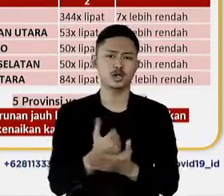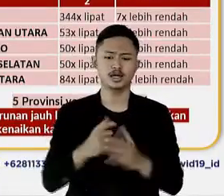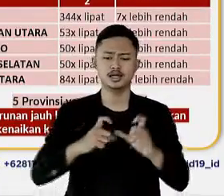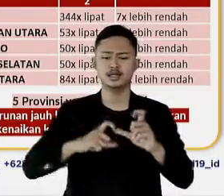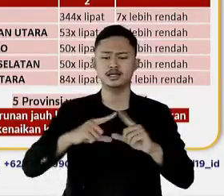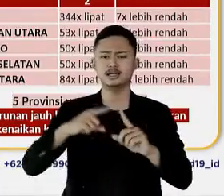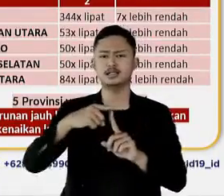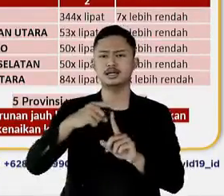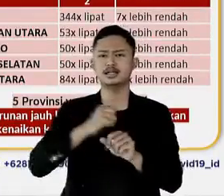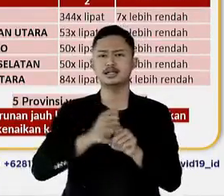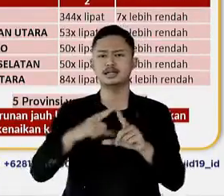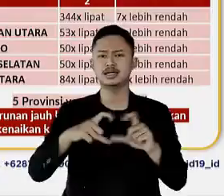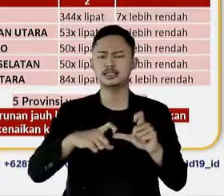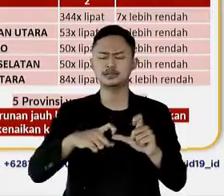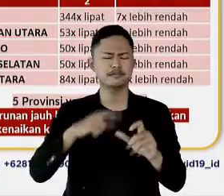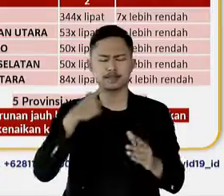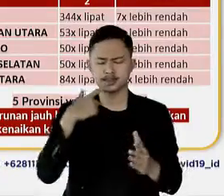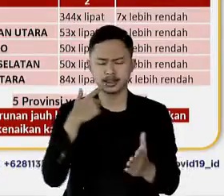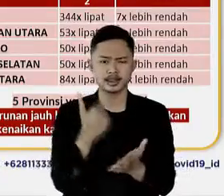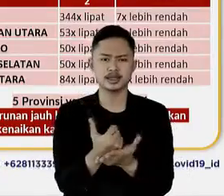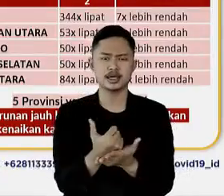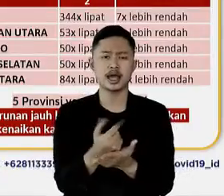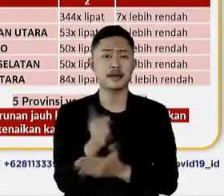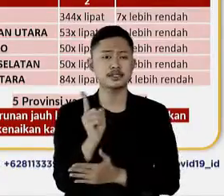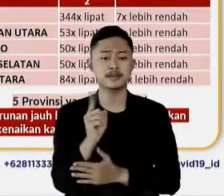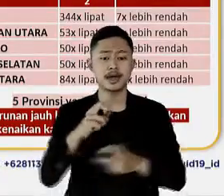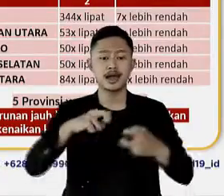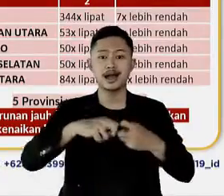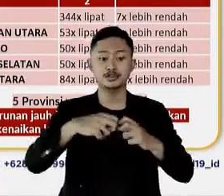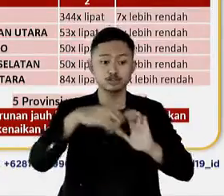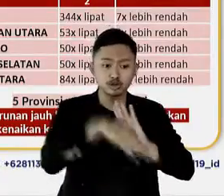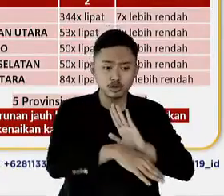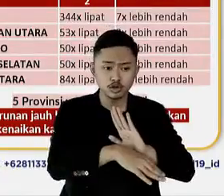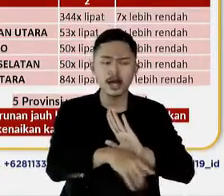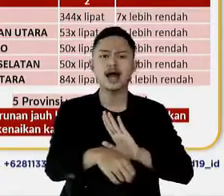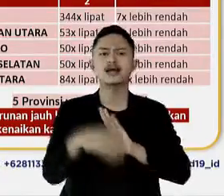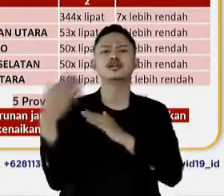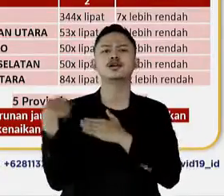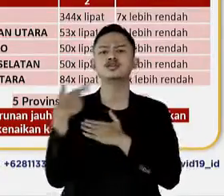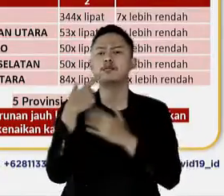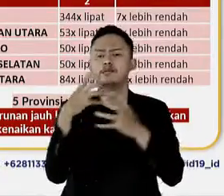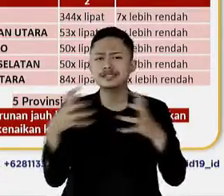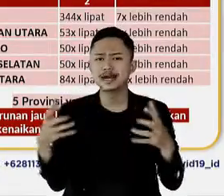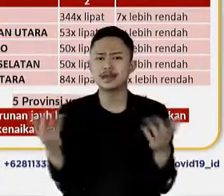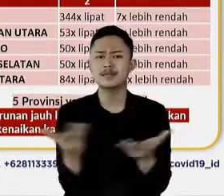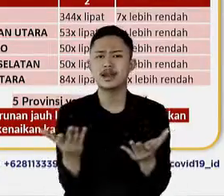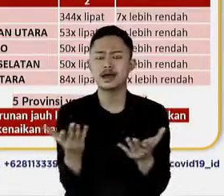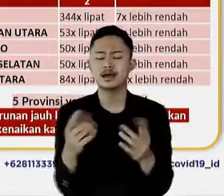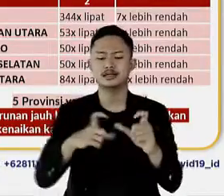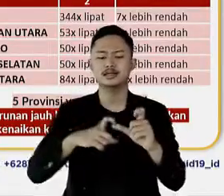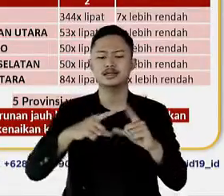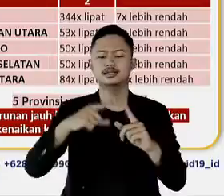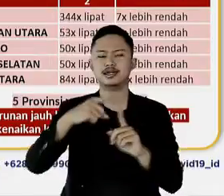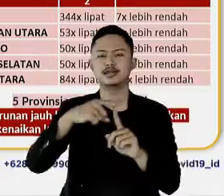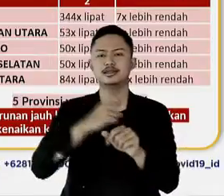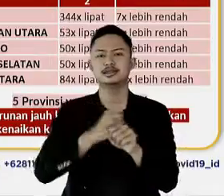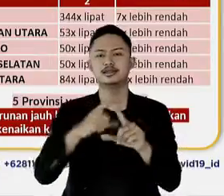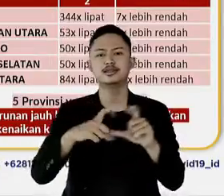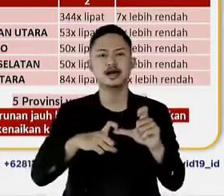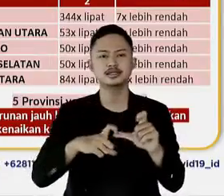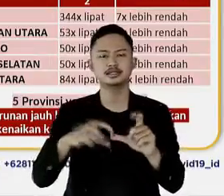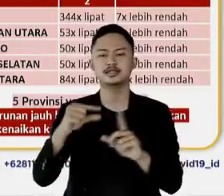akan semakin vital pada saat kasus sudah mulai turun dan aktivitas sudah mulai berjalan normal